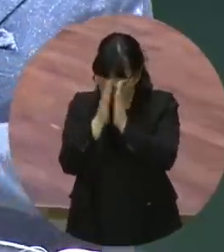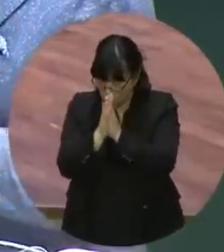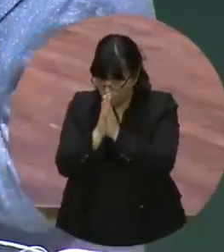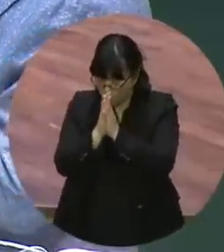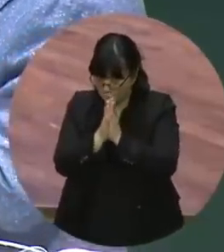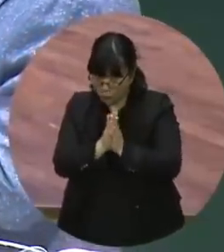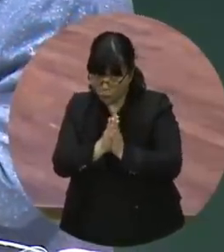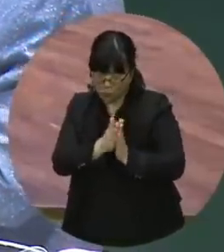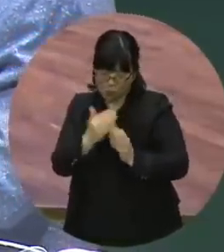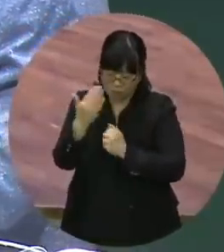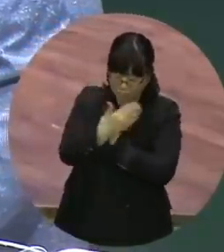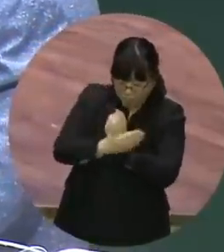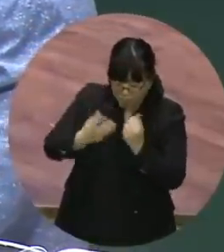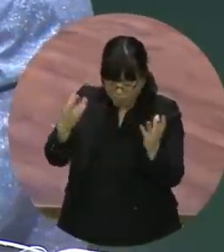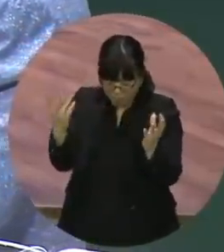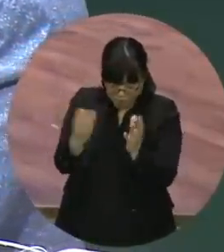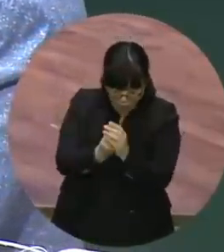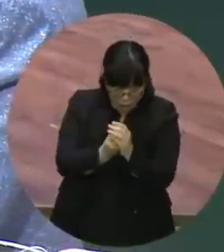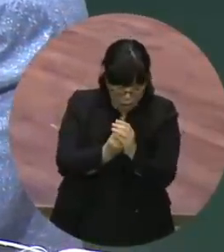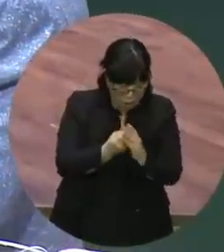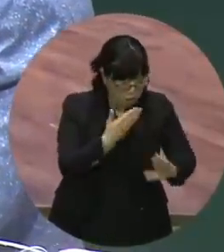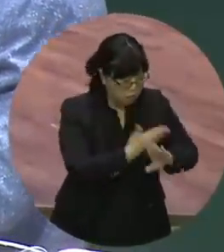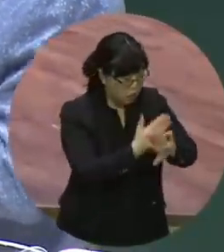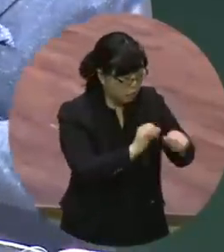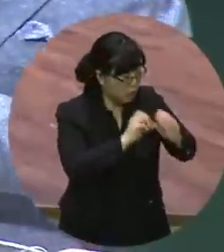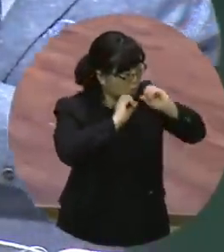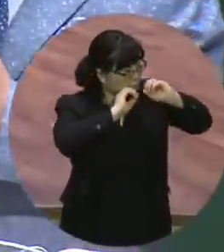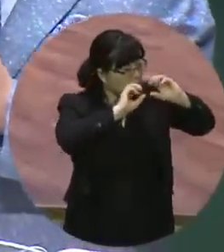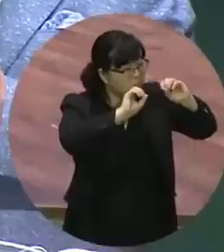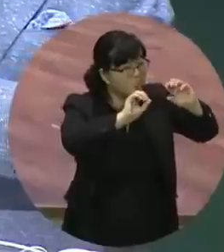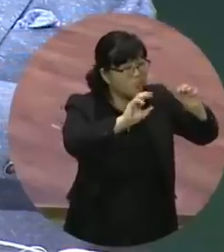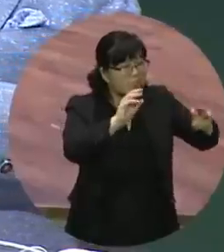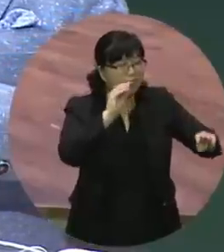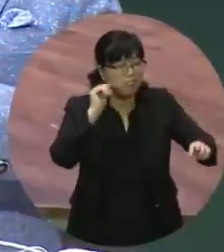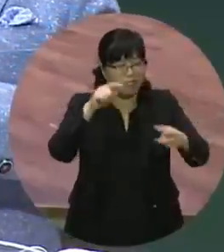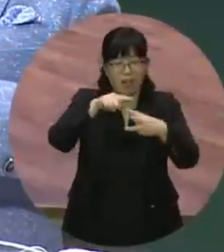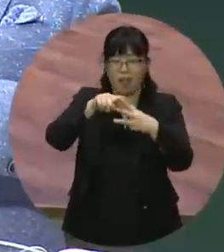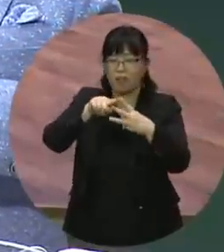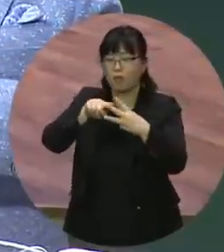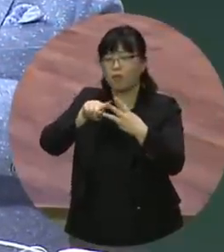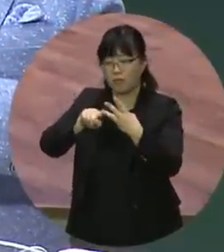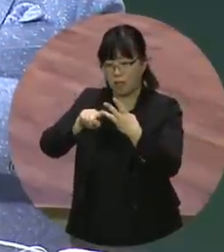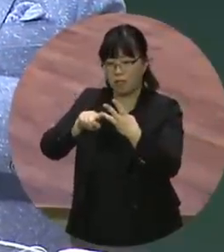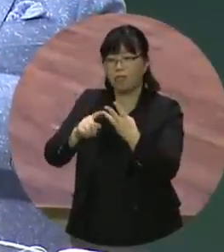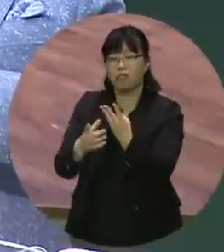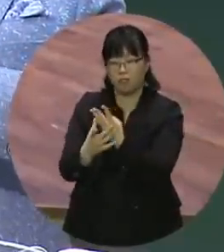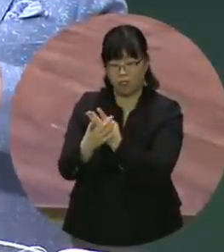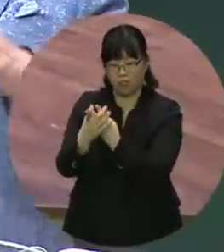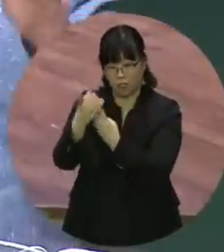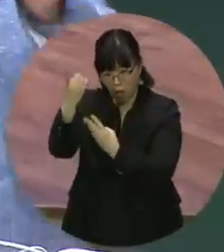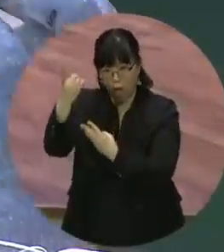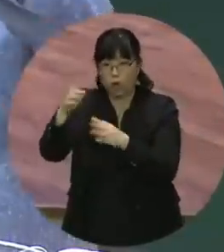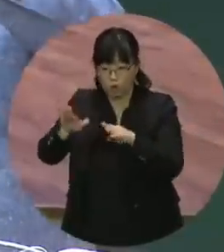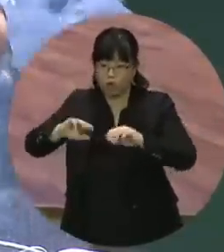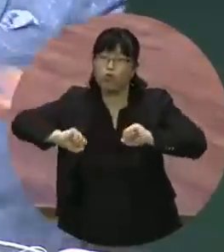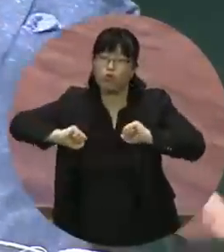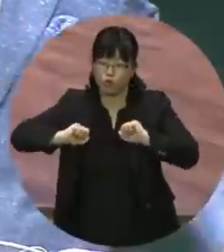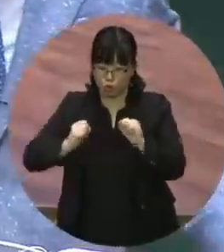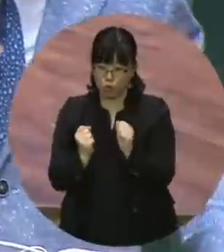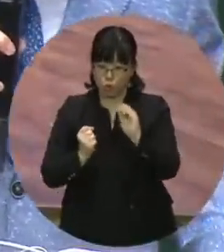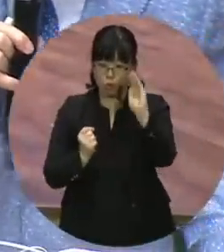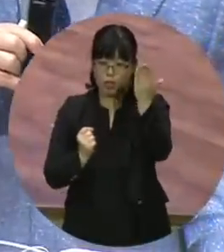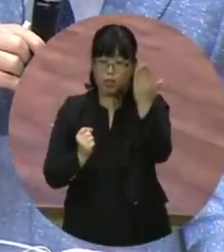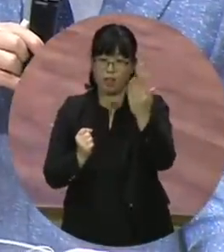이 삼오늘, 이것이 되어질, 이게 다 이 속에 다 있어요. 하나님 여러분 뭐 새로운 걸